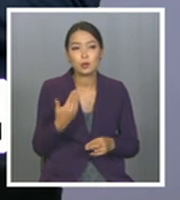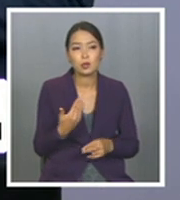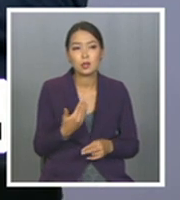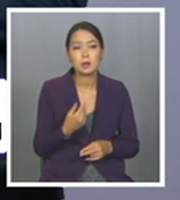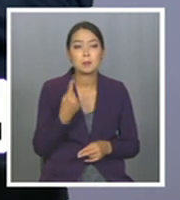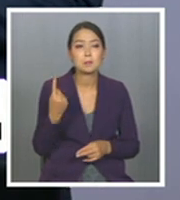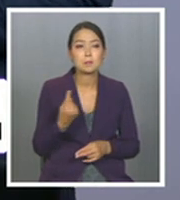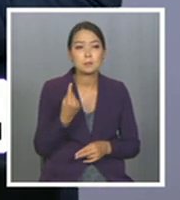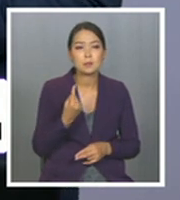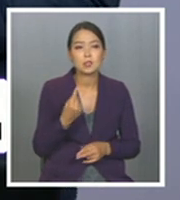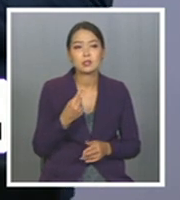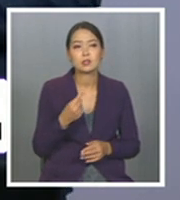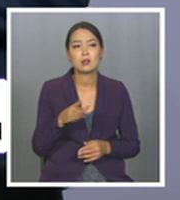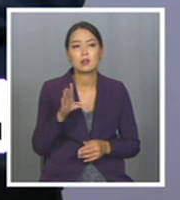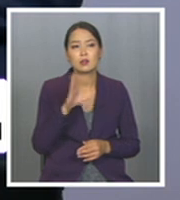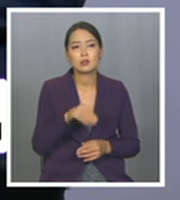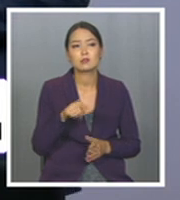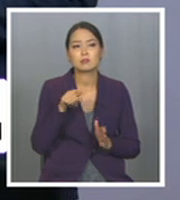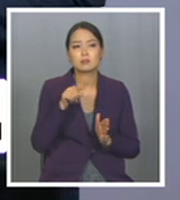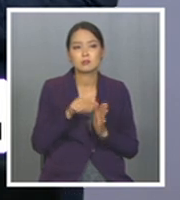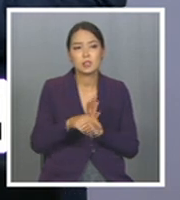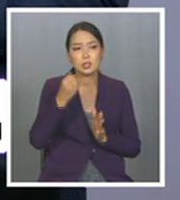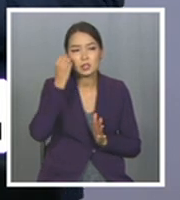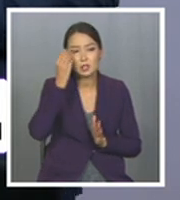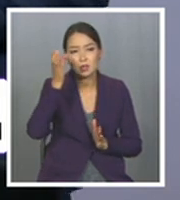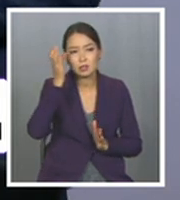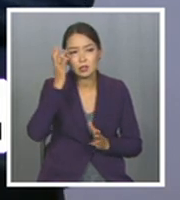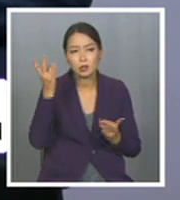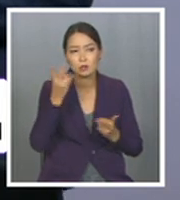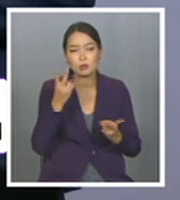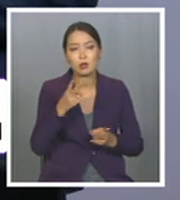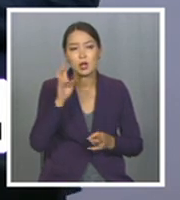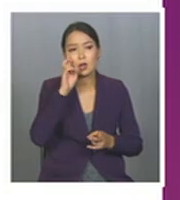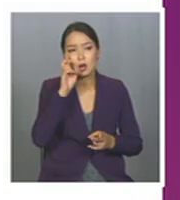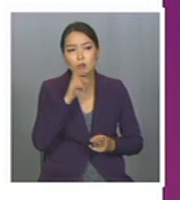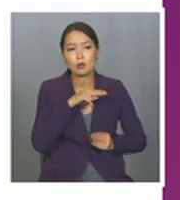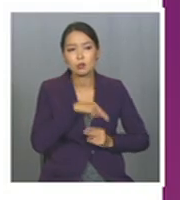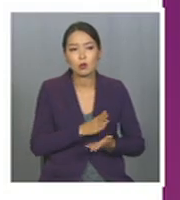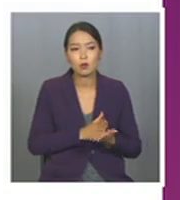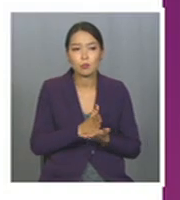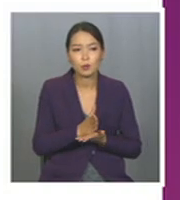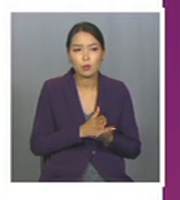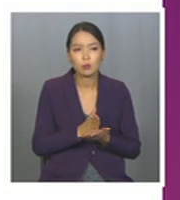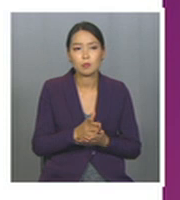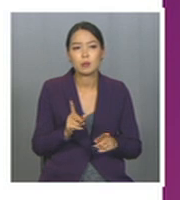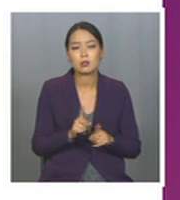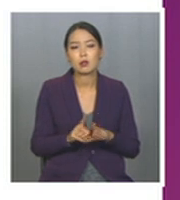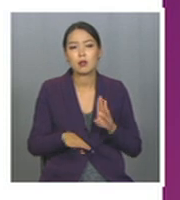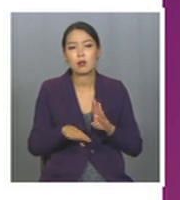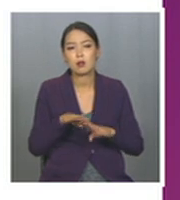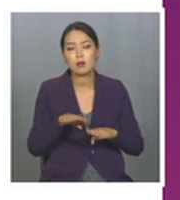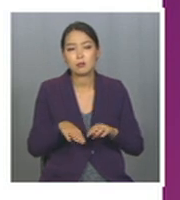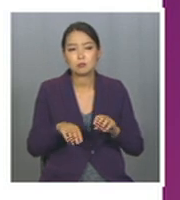біріншісі терең білімді болу, ерінбей еңбек ету, сонымен қоса кәсіптілік,